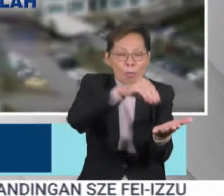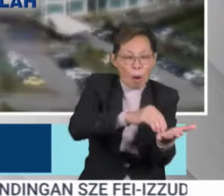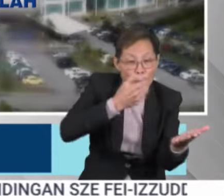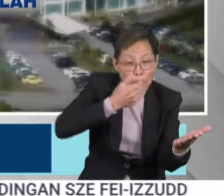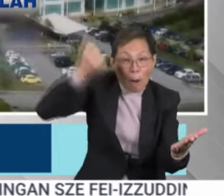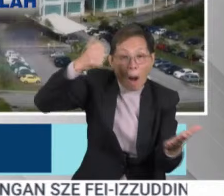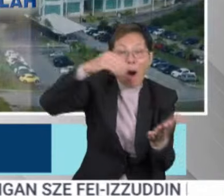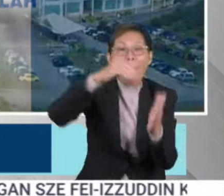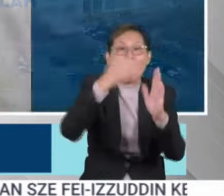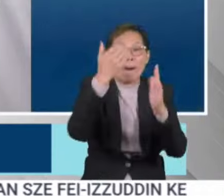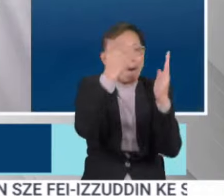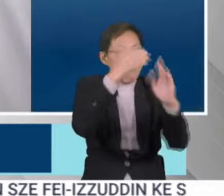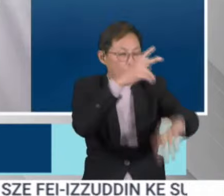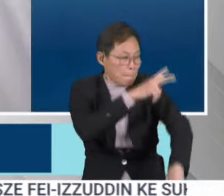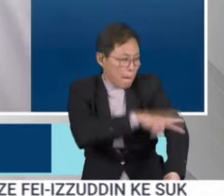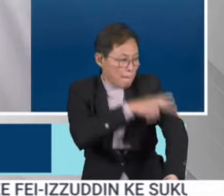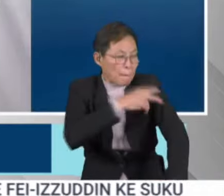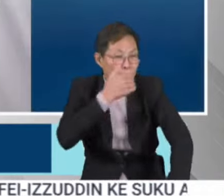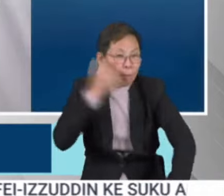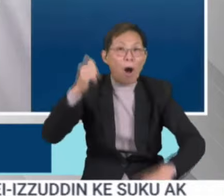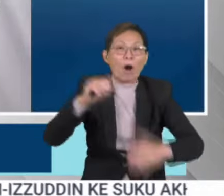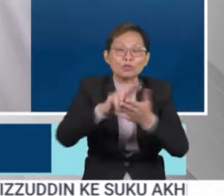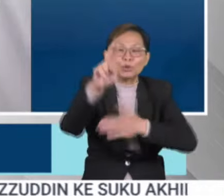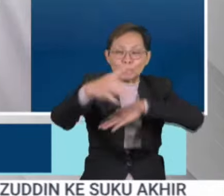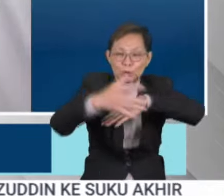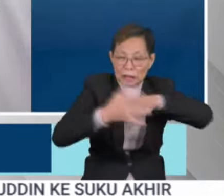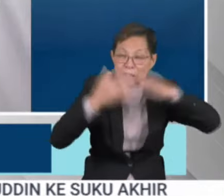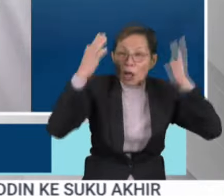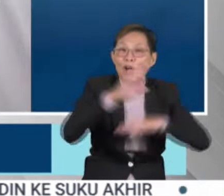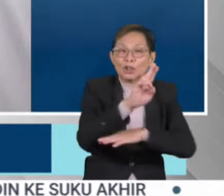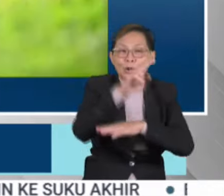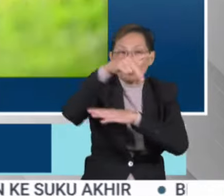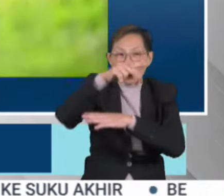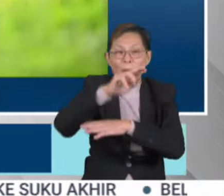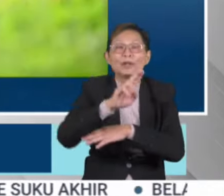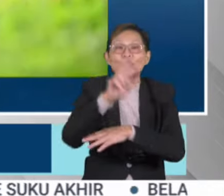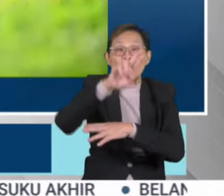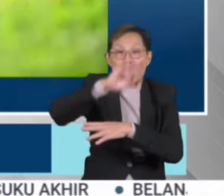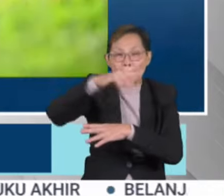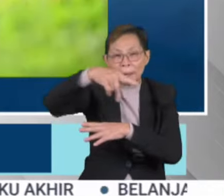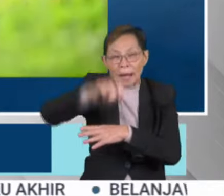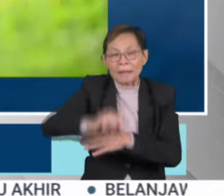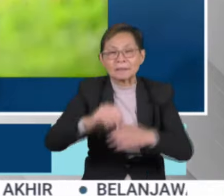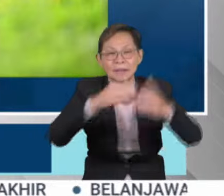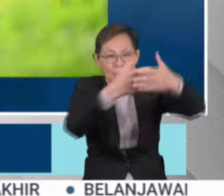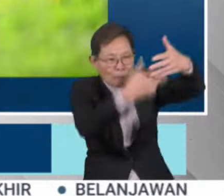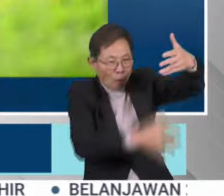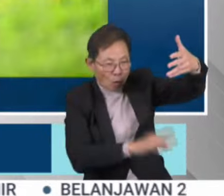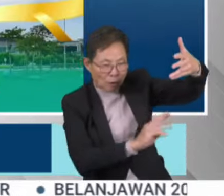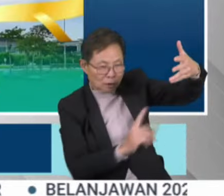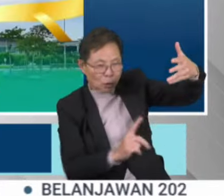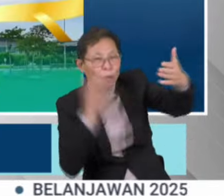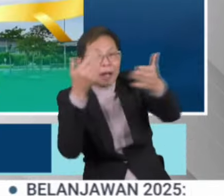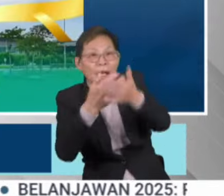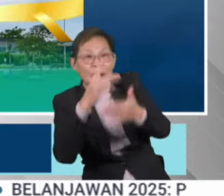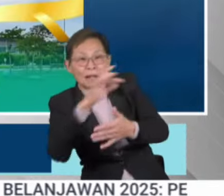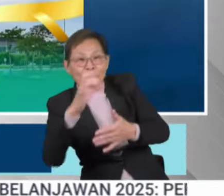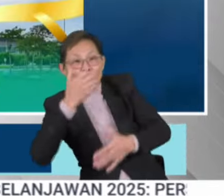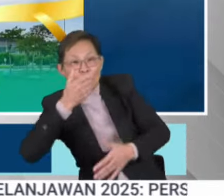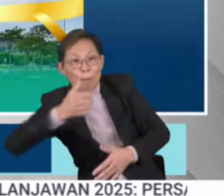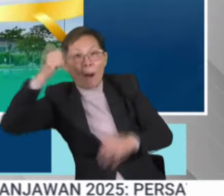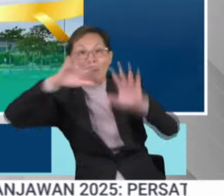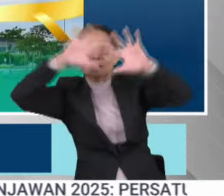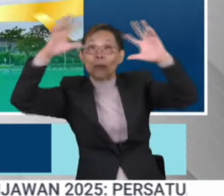terbaik dalam kalangan rangkaian Universiti Teknikal Malaysia. UMPSE turut berada di tangga 601 hingga 800 terbaik